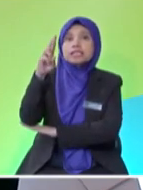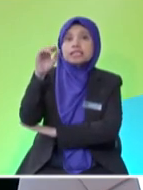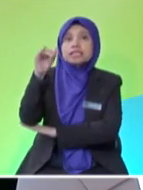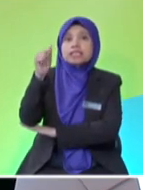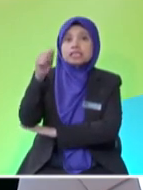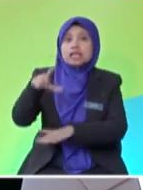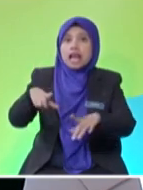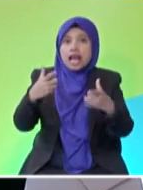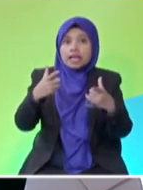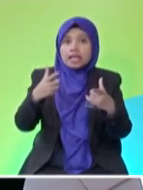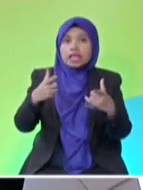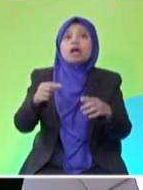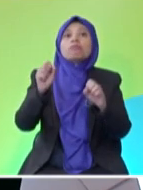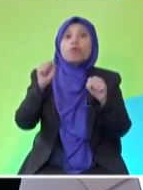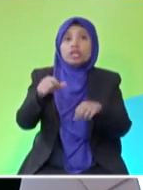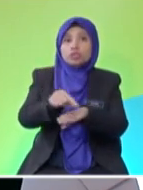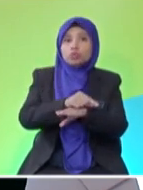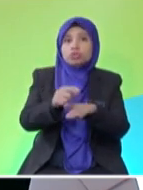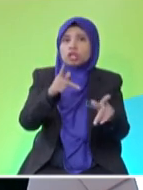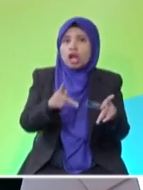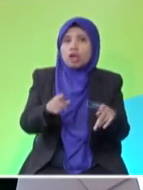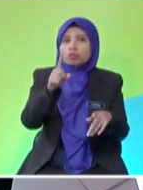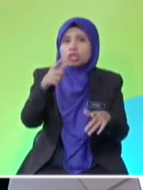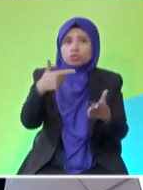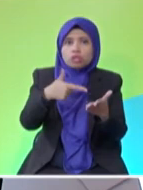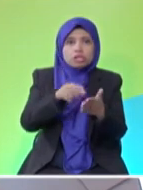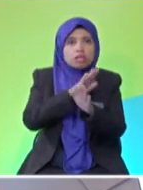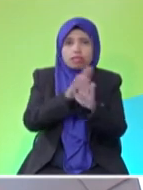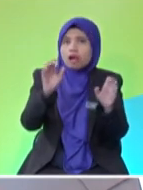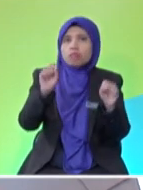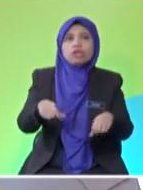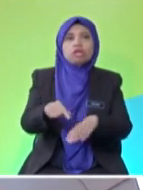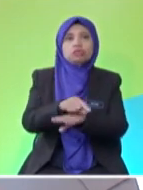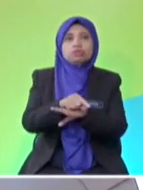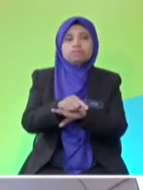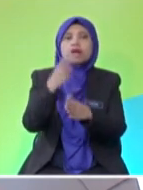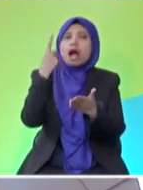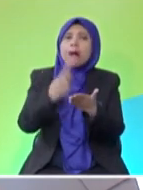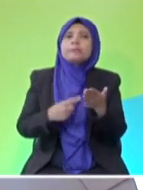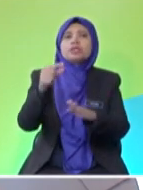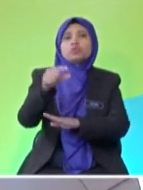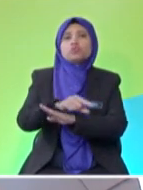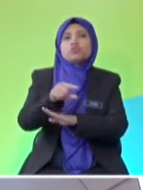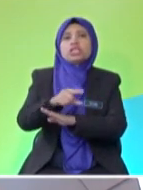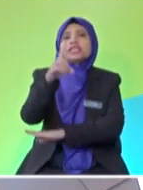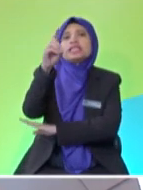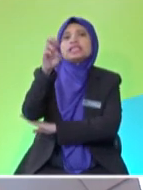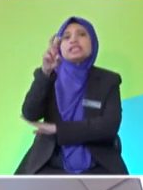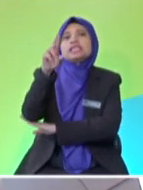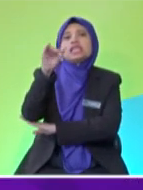tidak berfungsi jadi Apakah kegunaan dirinya oke yang pertama